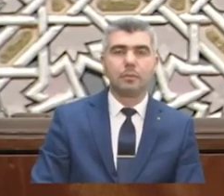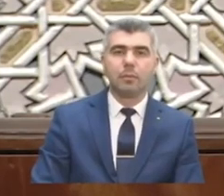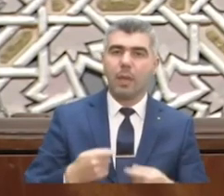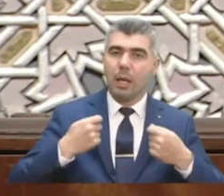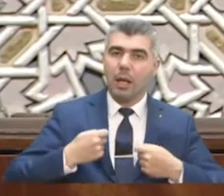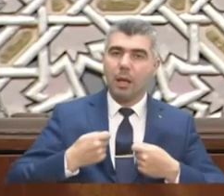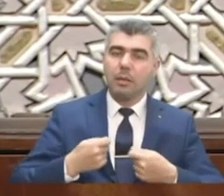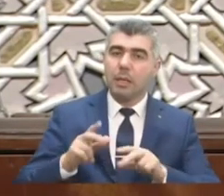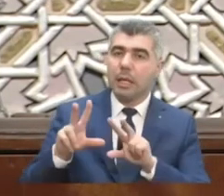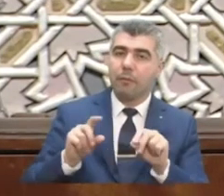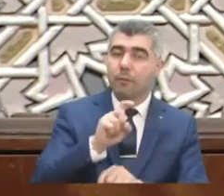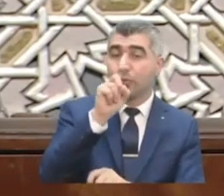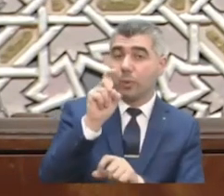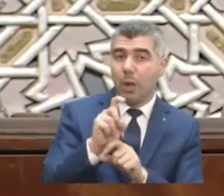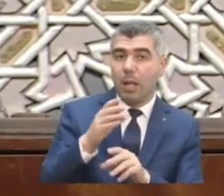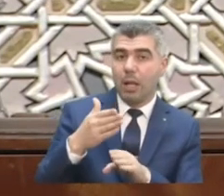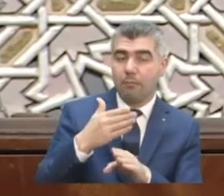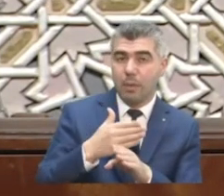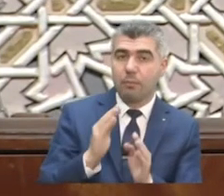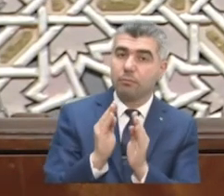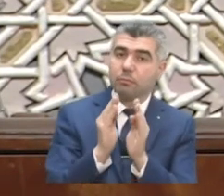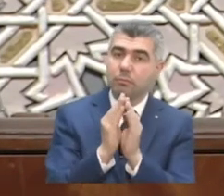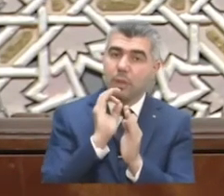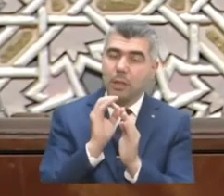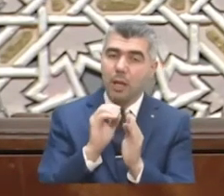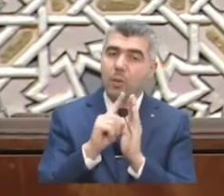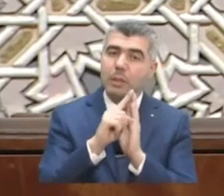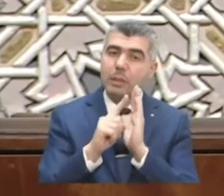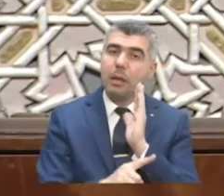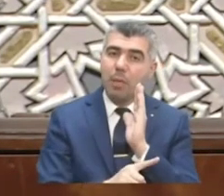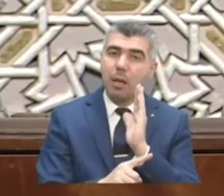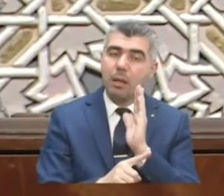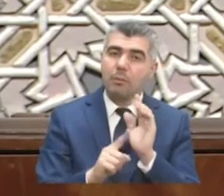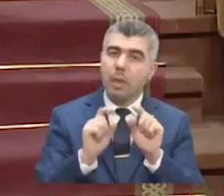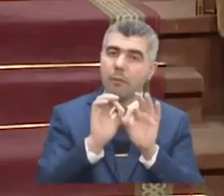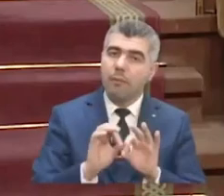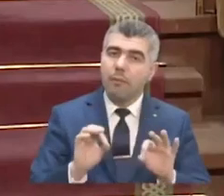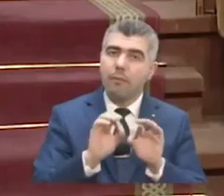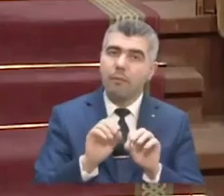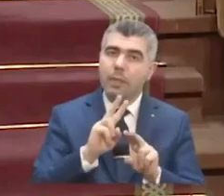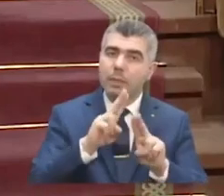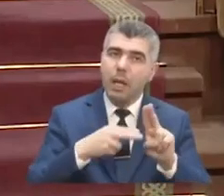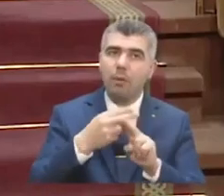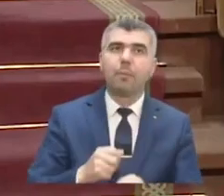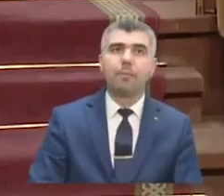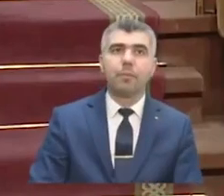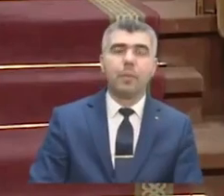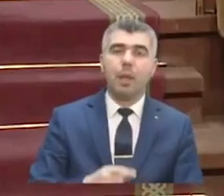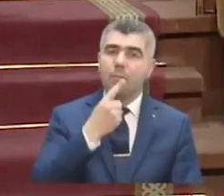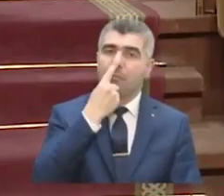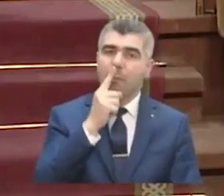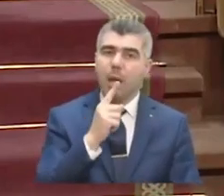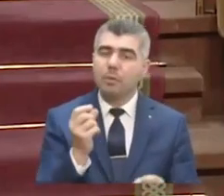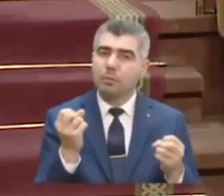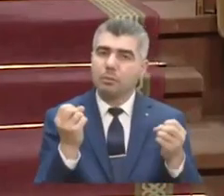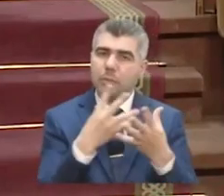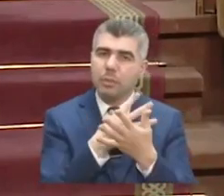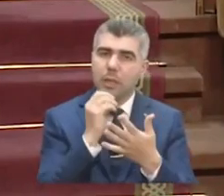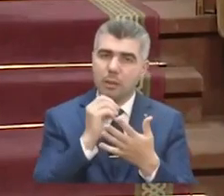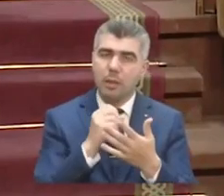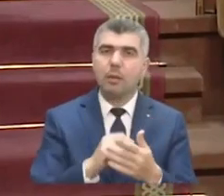سيدة الرئيسة، نفس السؤال اللي تقدمت به المجموعة النيابية قبل أسابيع ولكن تم رفضه. سيد الوزير، ما بغيناش نتفاجئوا بغياب